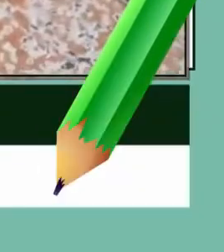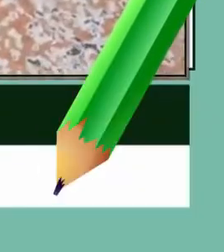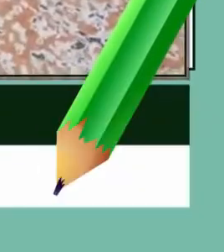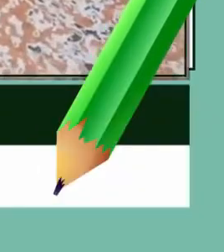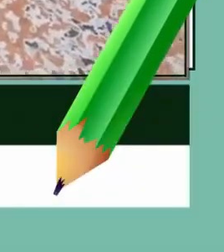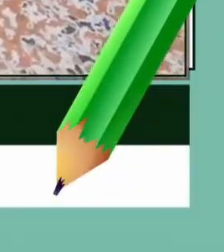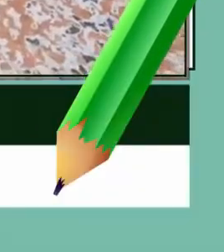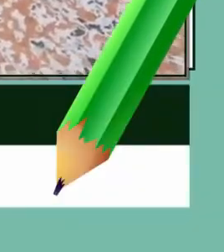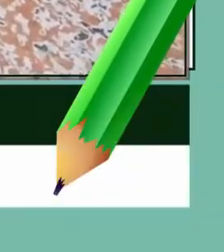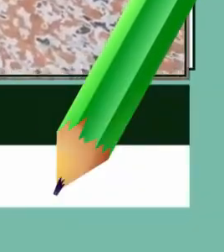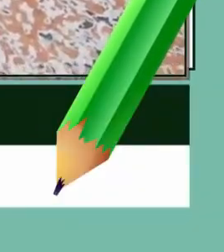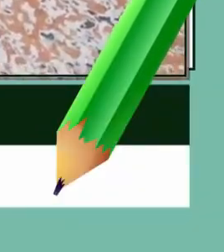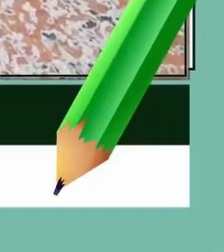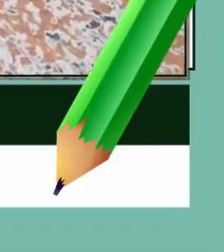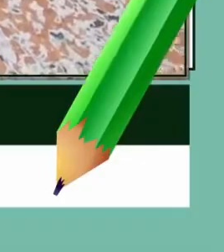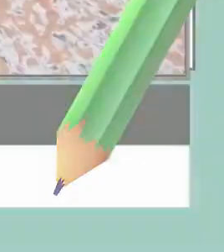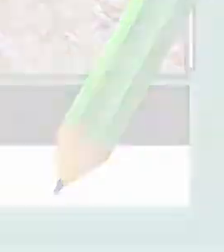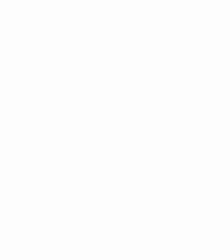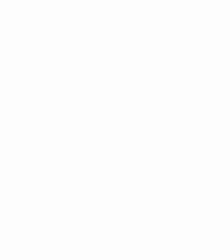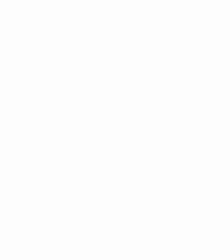않습니다.